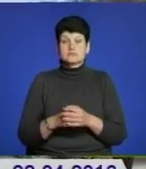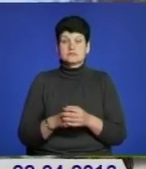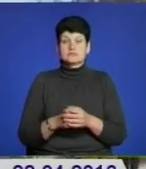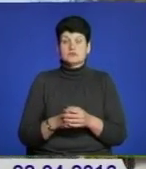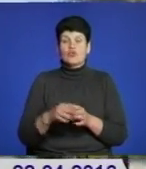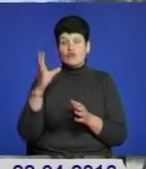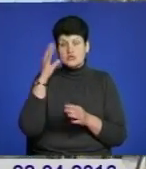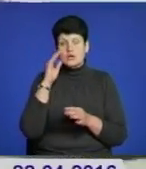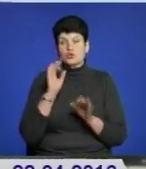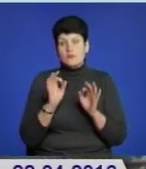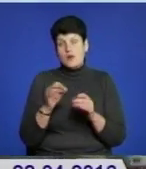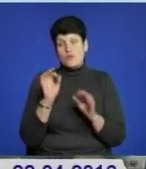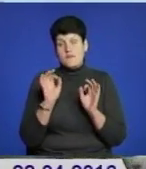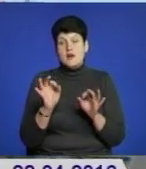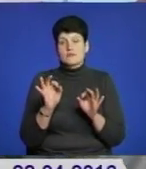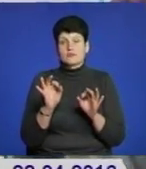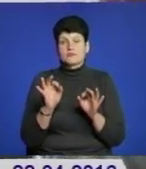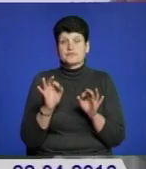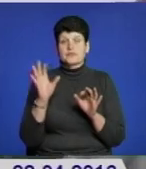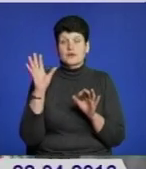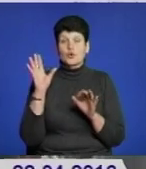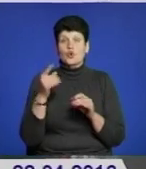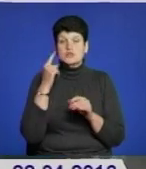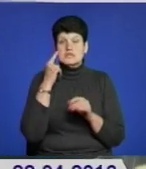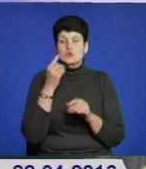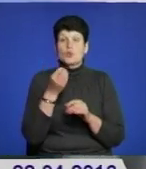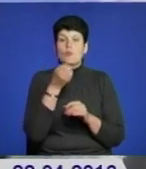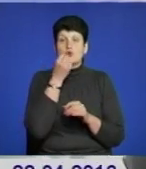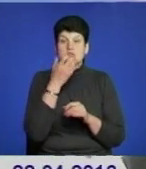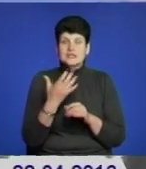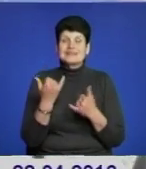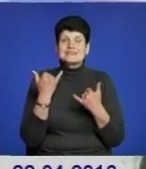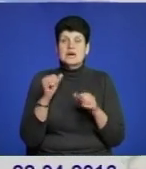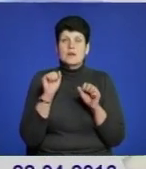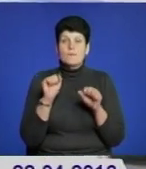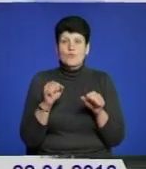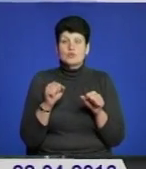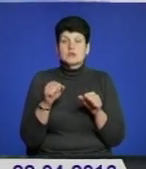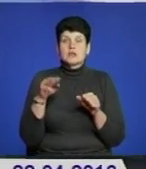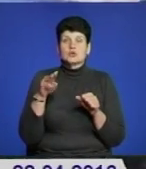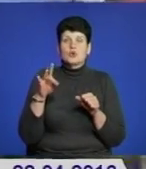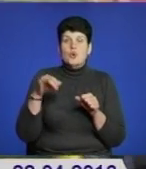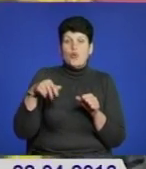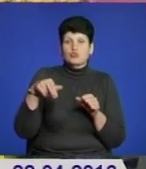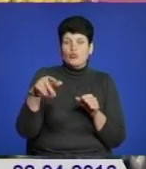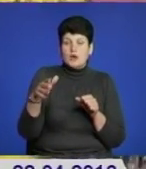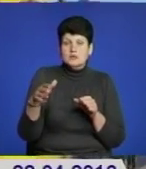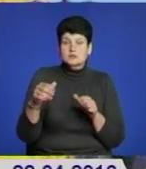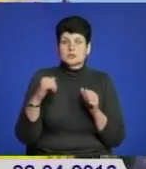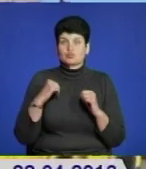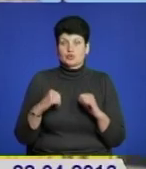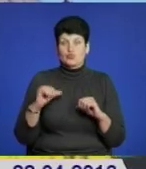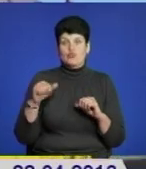Рахую нормально і правильно. Оцінюю позитивно, тому що от зараз можна дивитися тротуари спокійно, можна